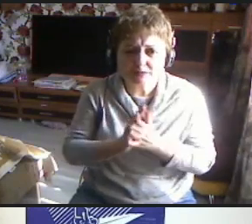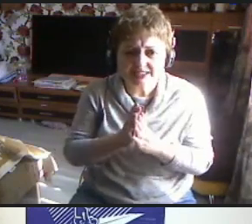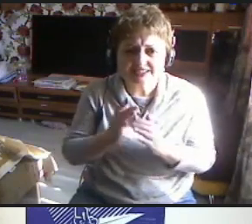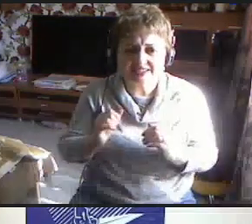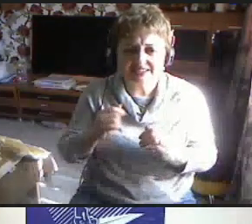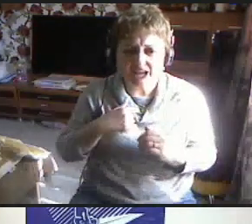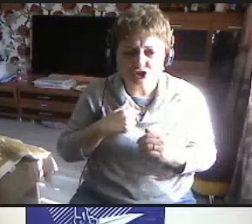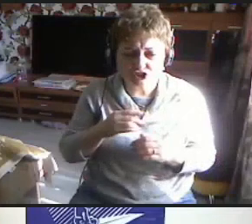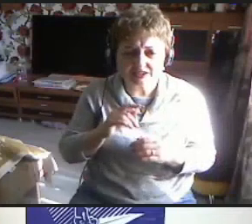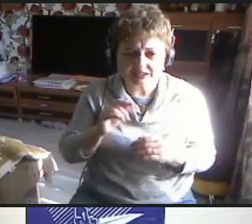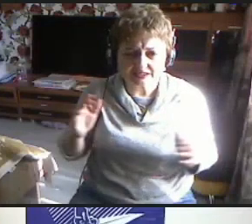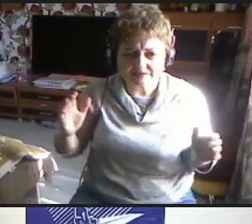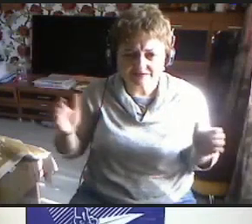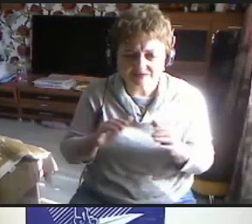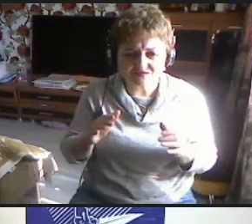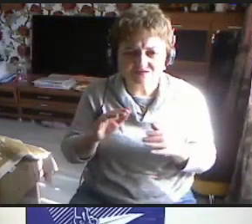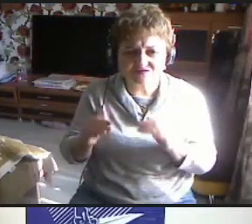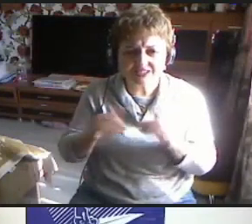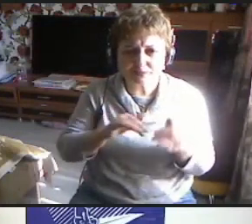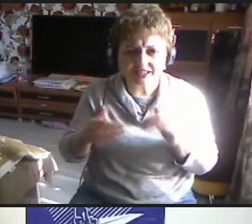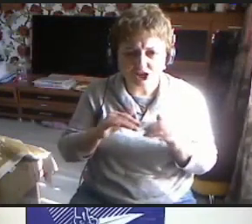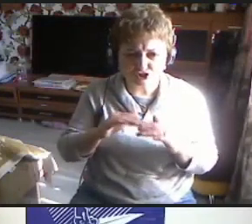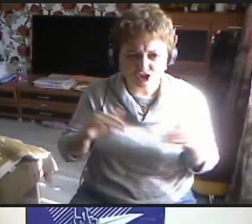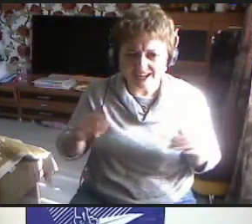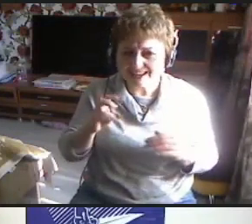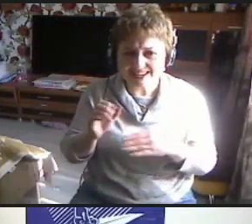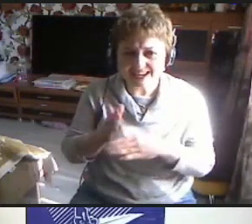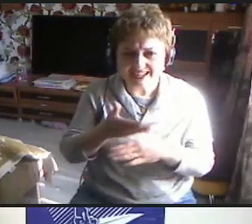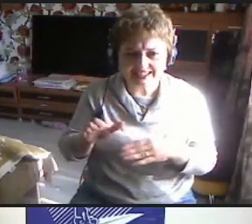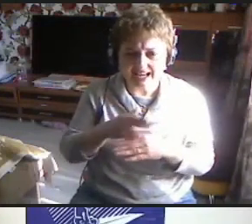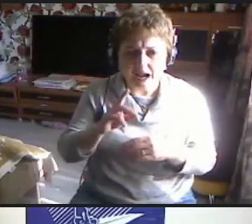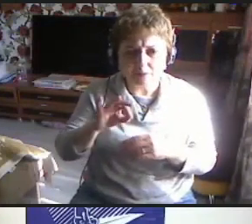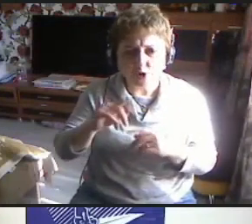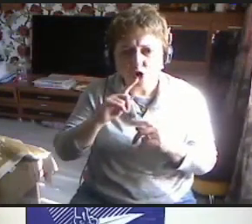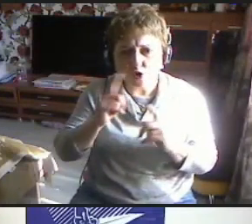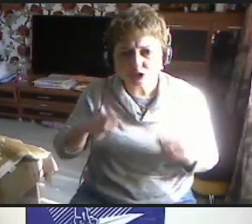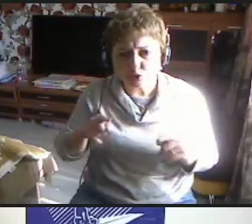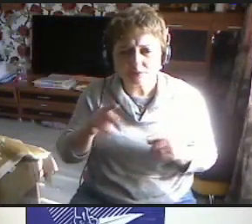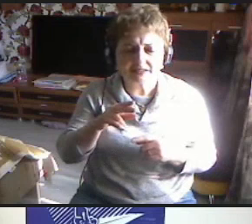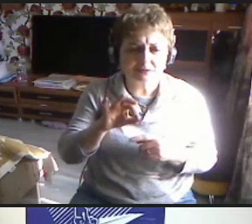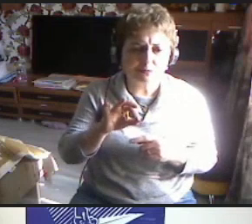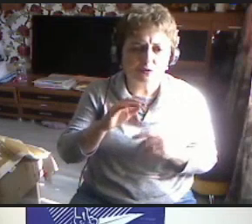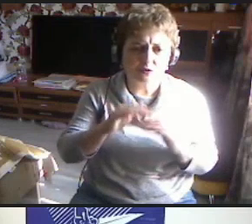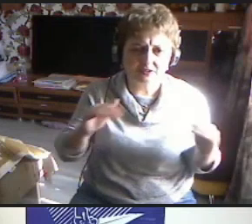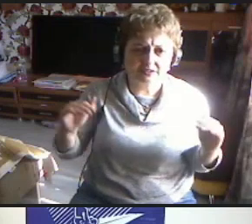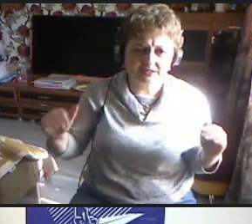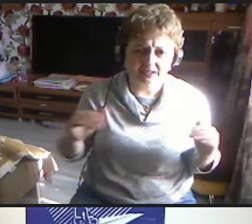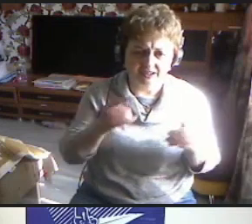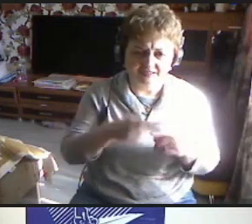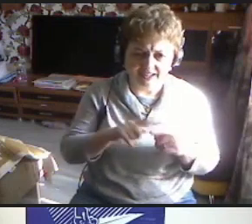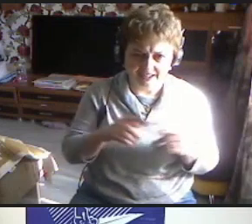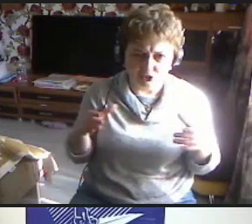сделать взаимоотношения в группе, не разделяя по особенностям детей в этой группе. Что я имею в